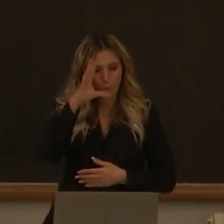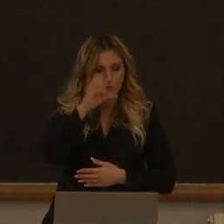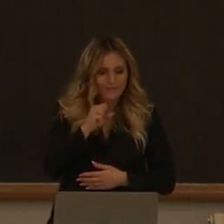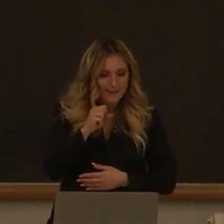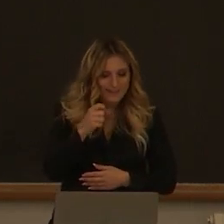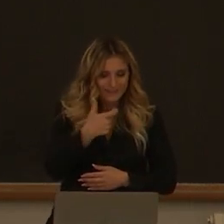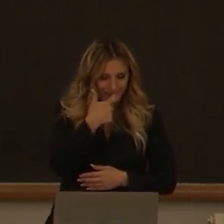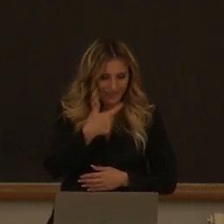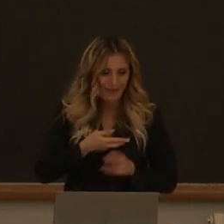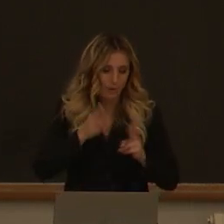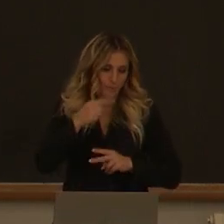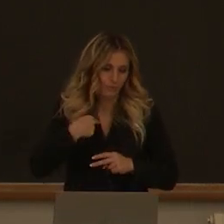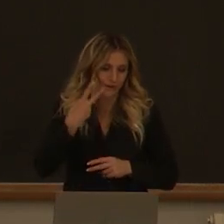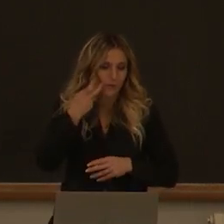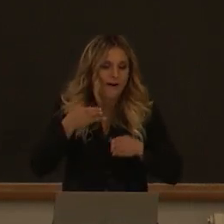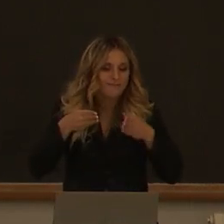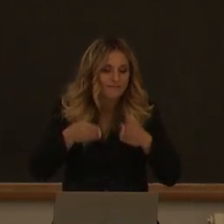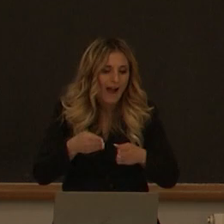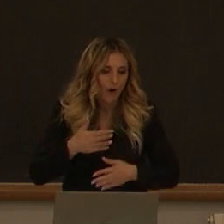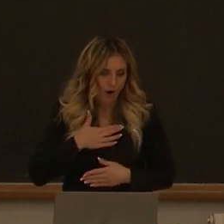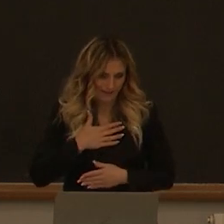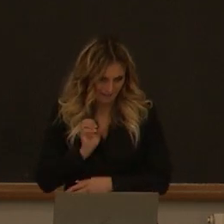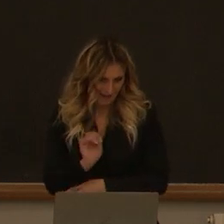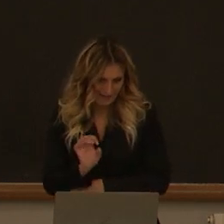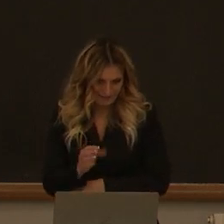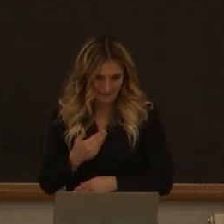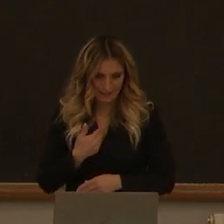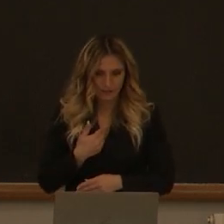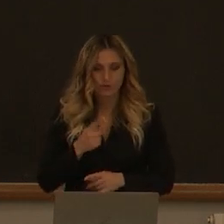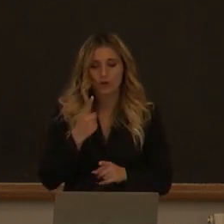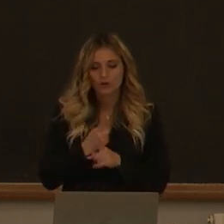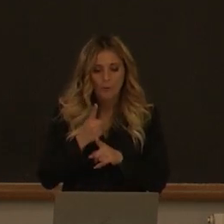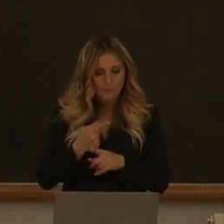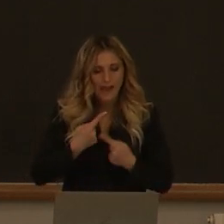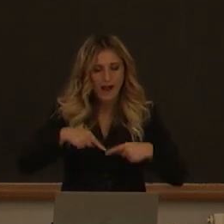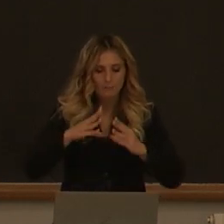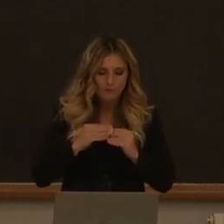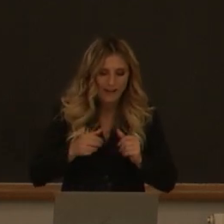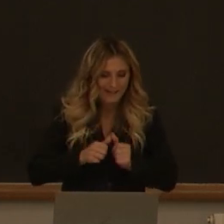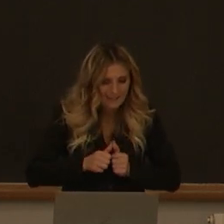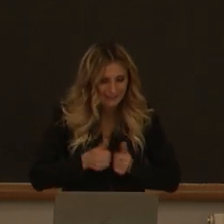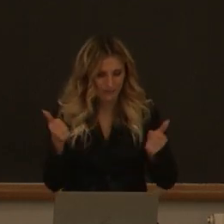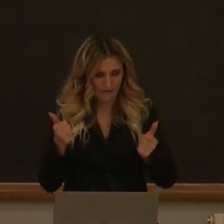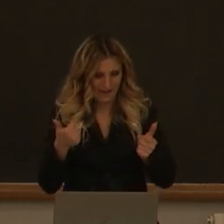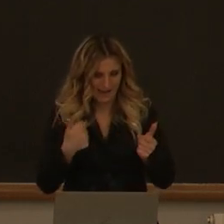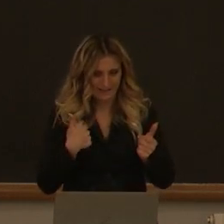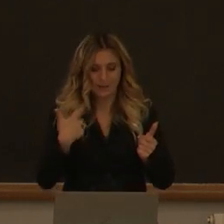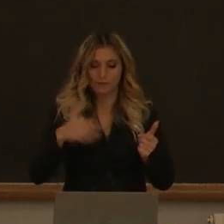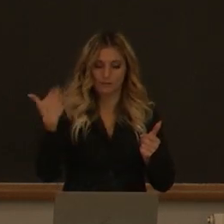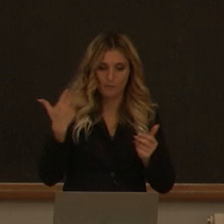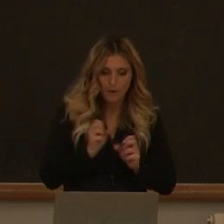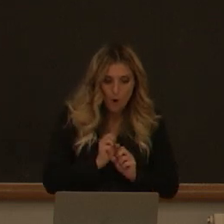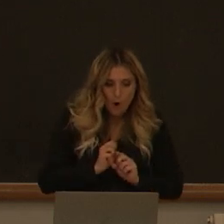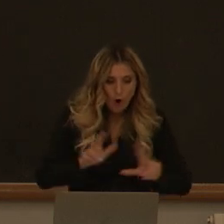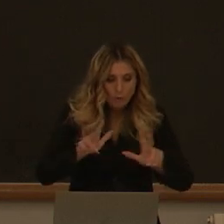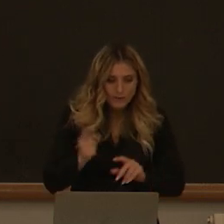facoltà, è fuori discussione che bisogna fare la differenza rispetto a quanto sia ciò che è stato comunicato